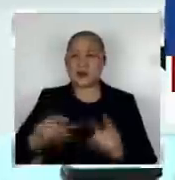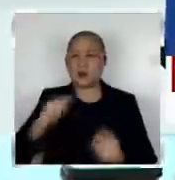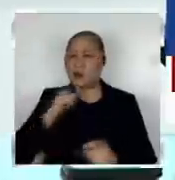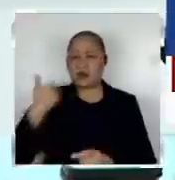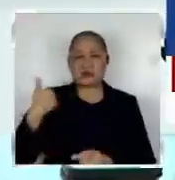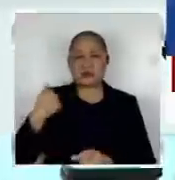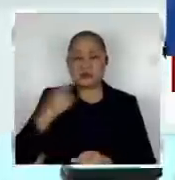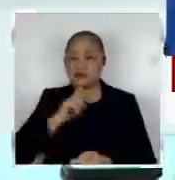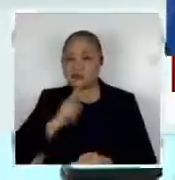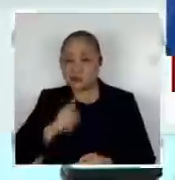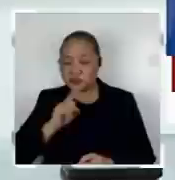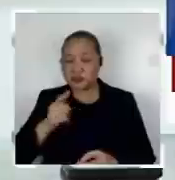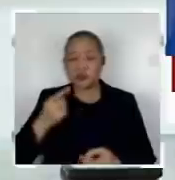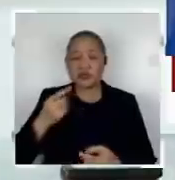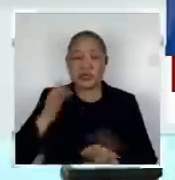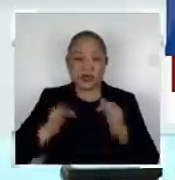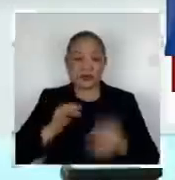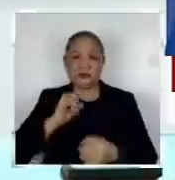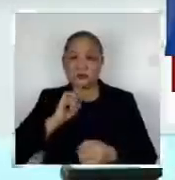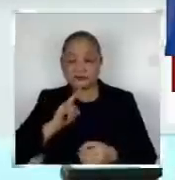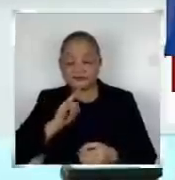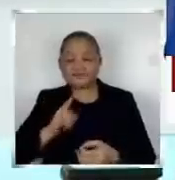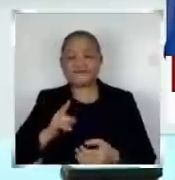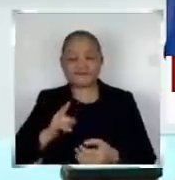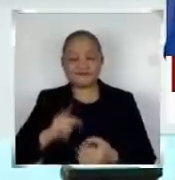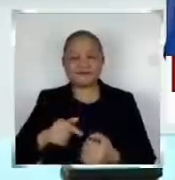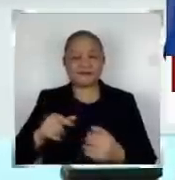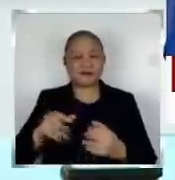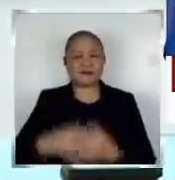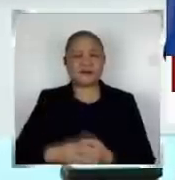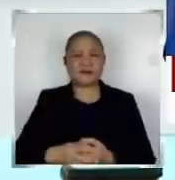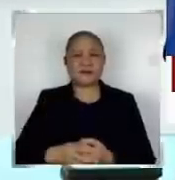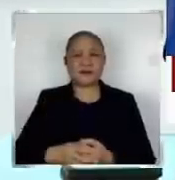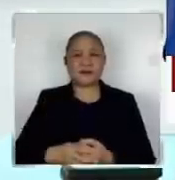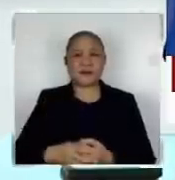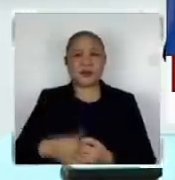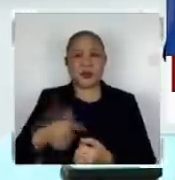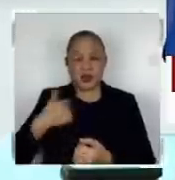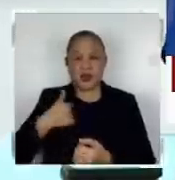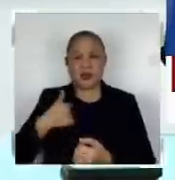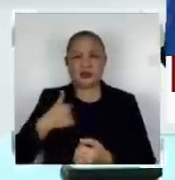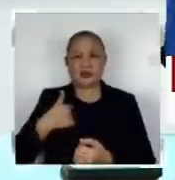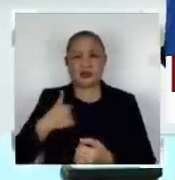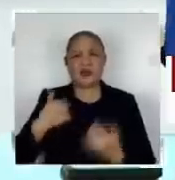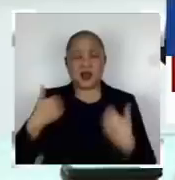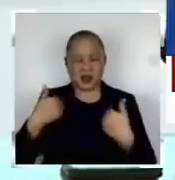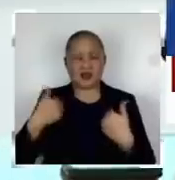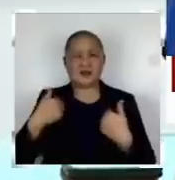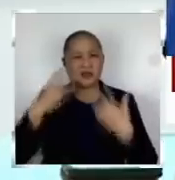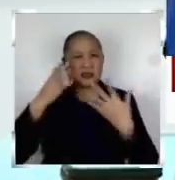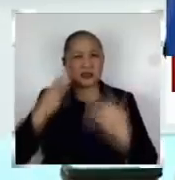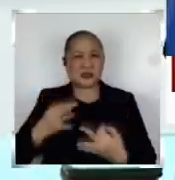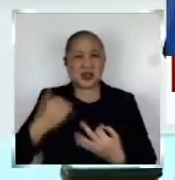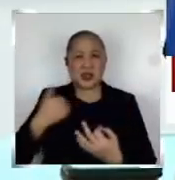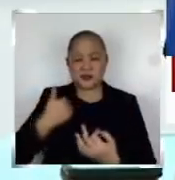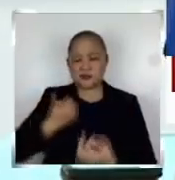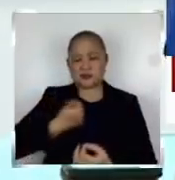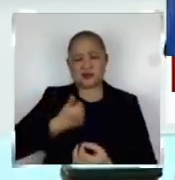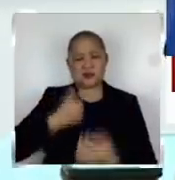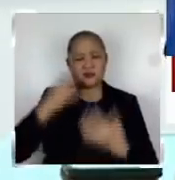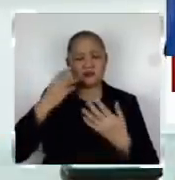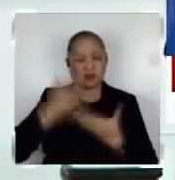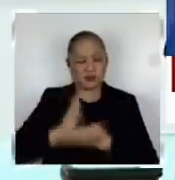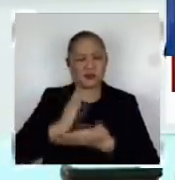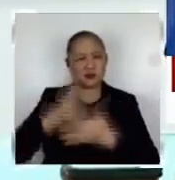Kung ma-confirm man yan, tanan naman ta may katungod nga, lahat ay katungod nga mag-desisyon sa